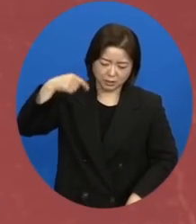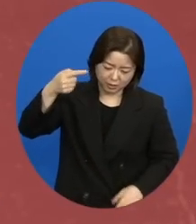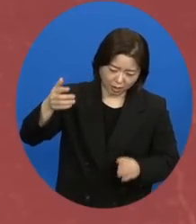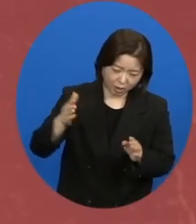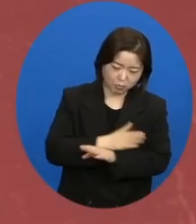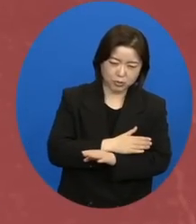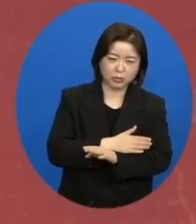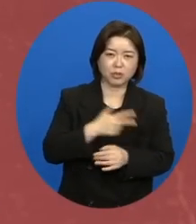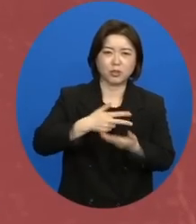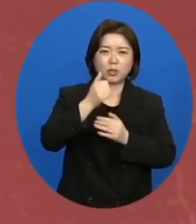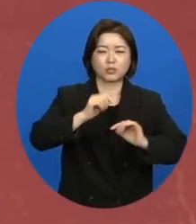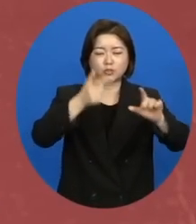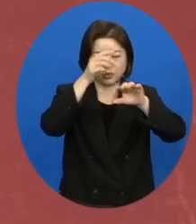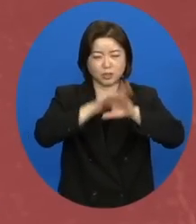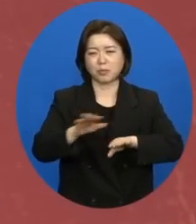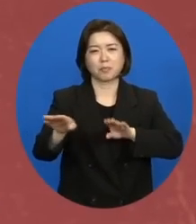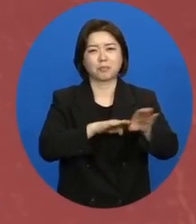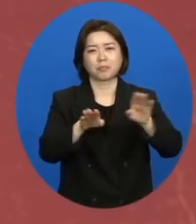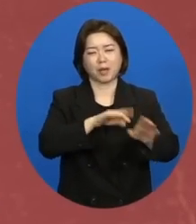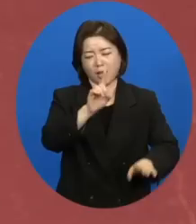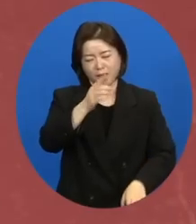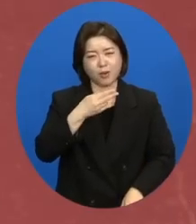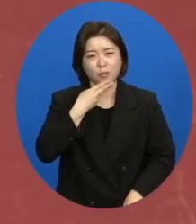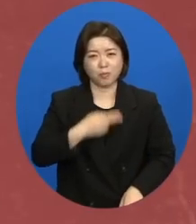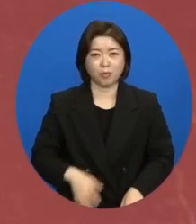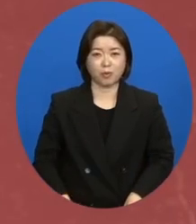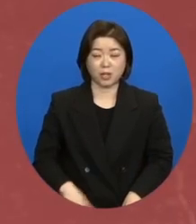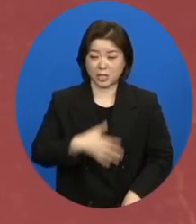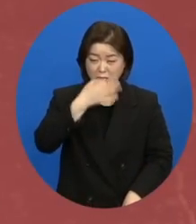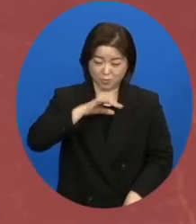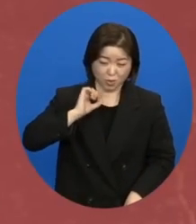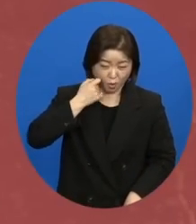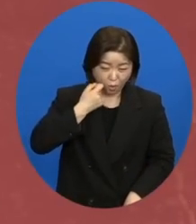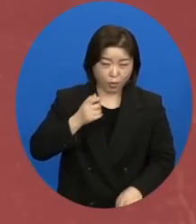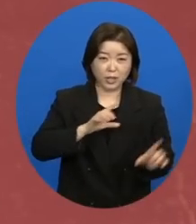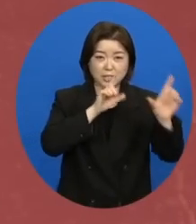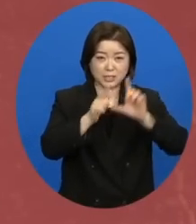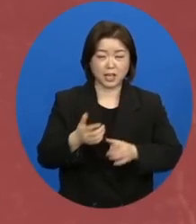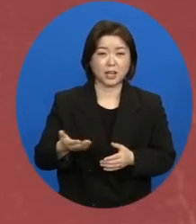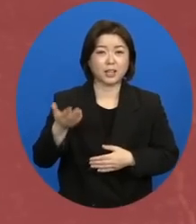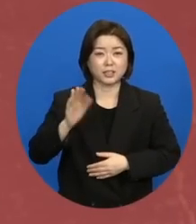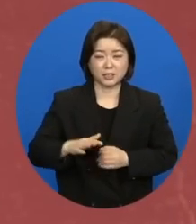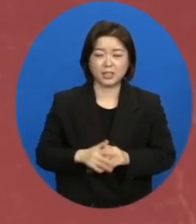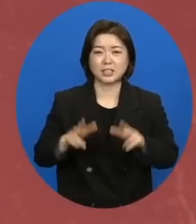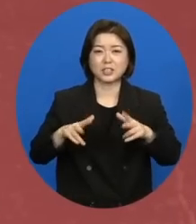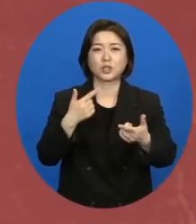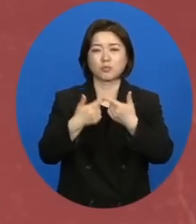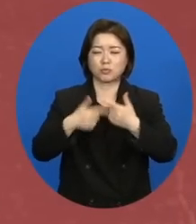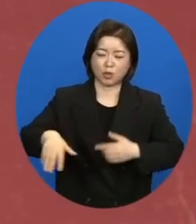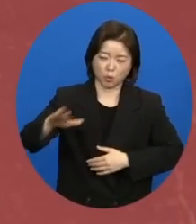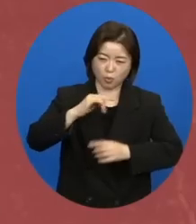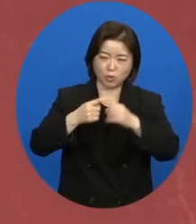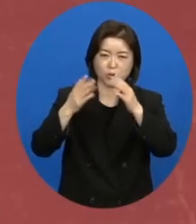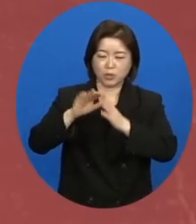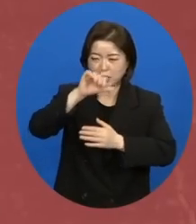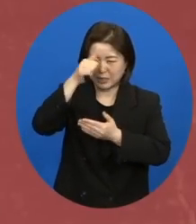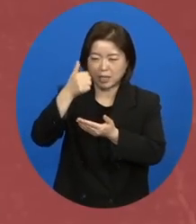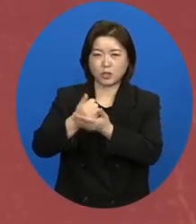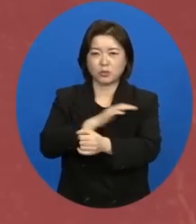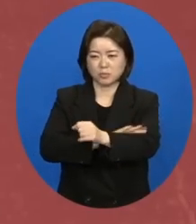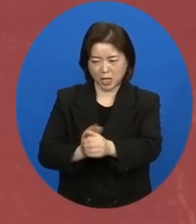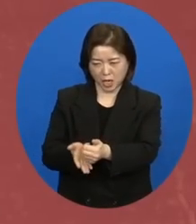안 빠지는데 참 힘들게 어렵게 살았는데 지금은 부산에서 온누리교회 장로님으로 잘 섬기는데